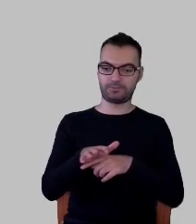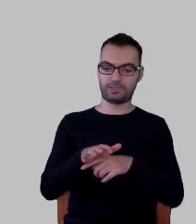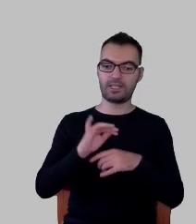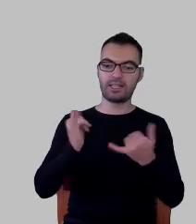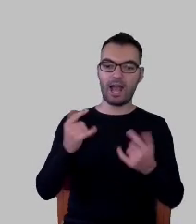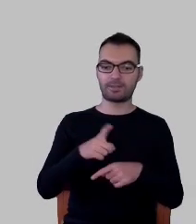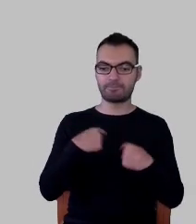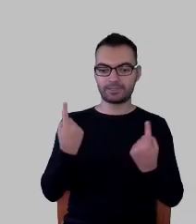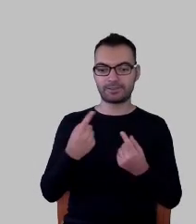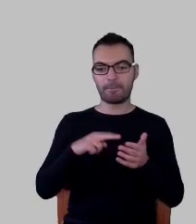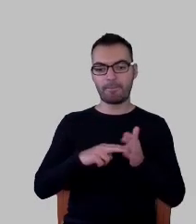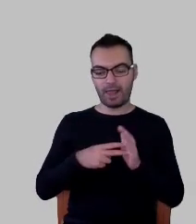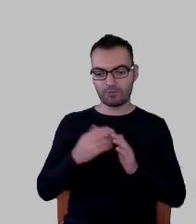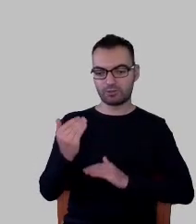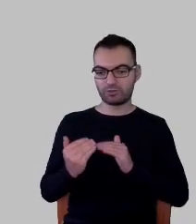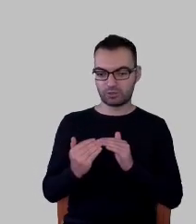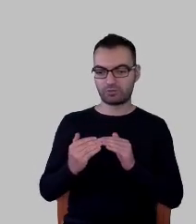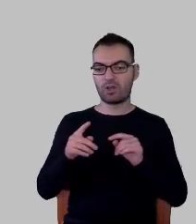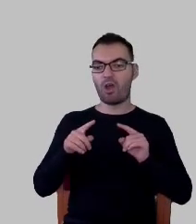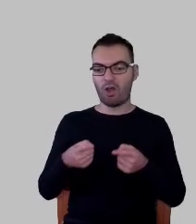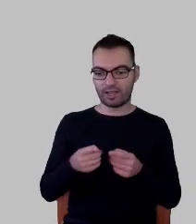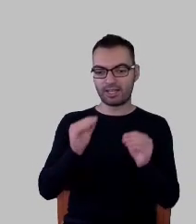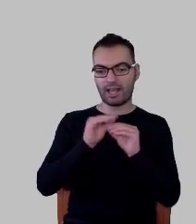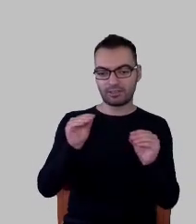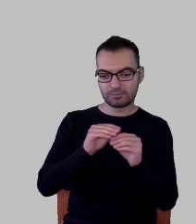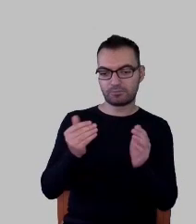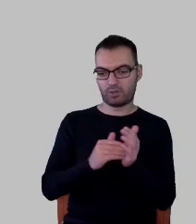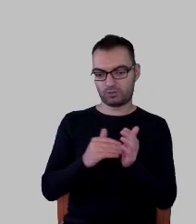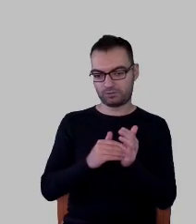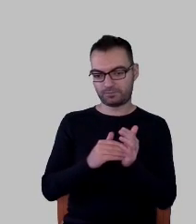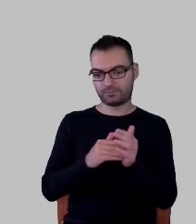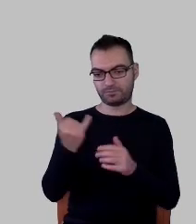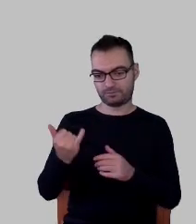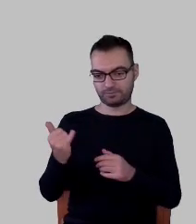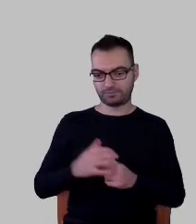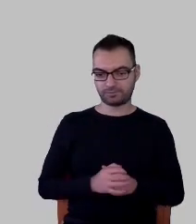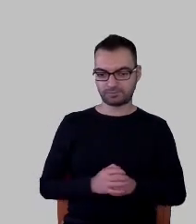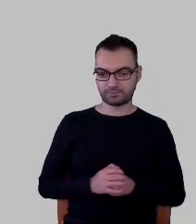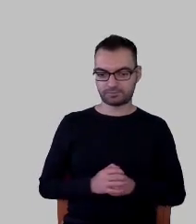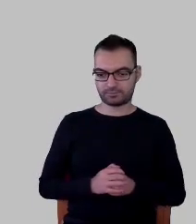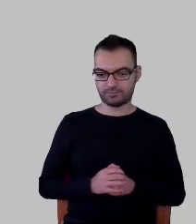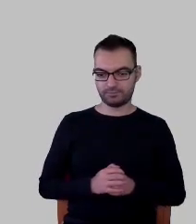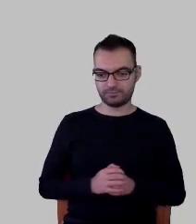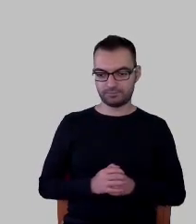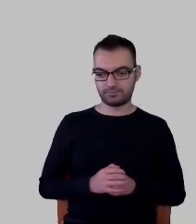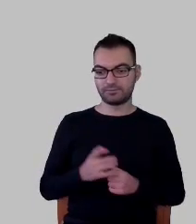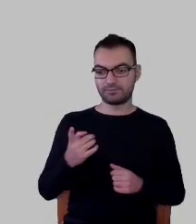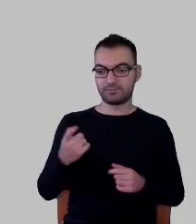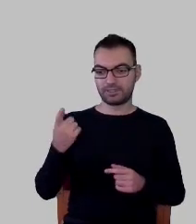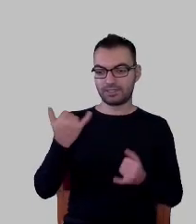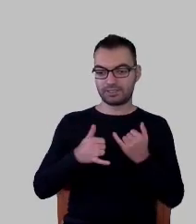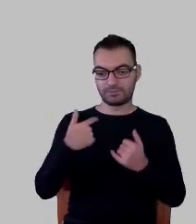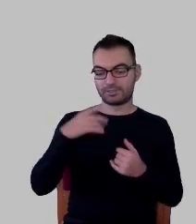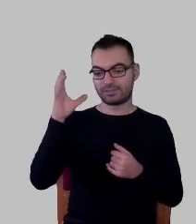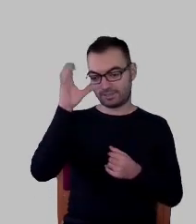jak będziemy planować i dostosowywać organizację kształcenia do potrzeb dziecka. Bo zapominając